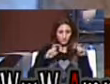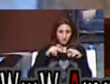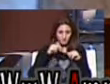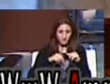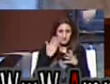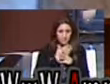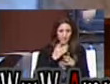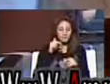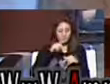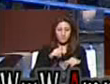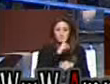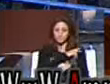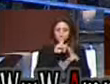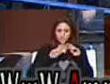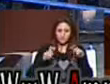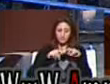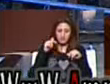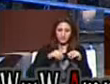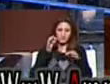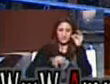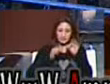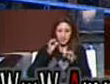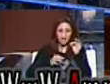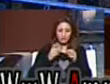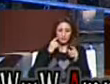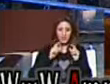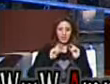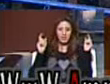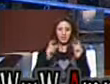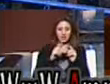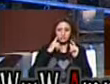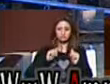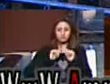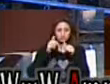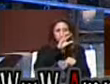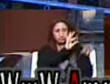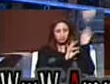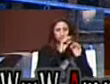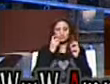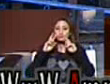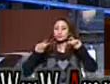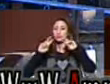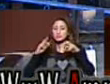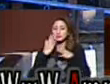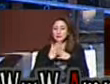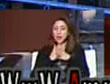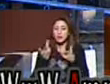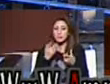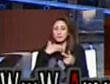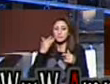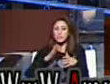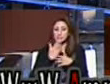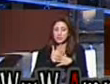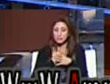عشان نعرف ايه؟ طبعا في حضرتك في تحقيقات في النيابه، واحنا هنعمل كمان لجنه هتروح من عندنا عشان تفحص الجنريتور وتشوف